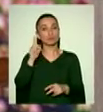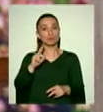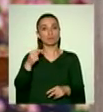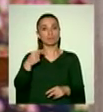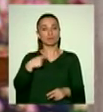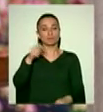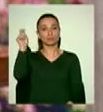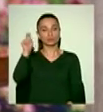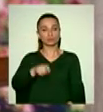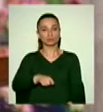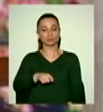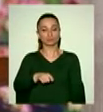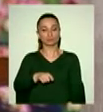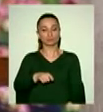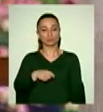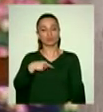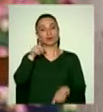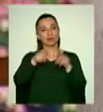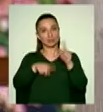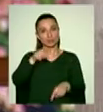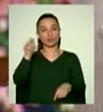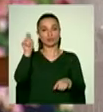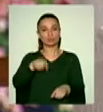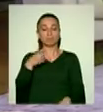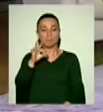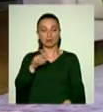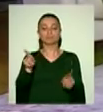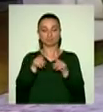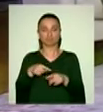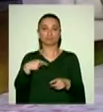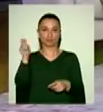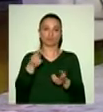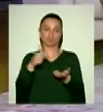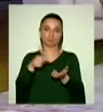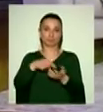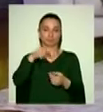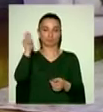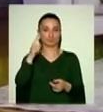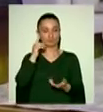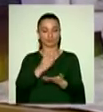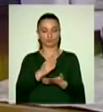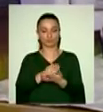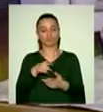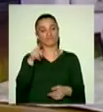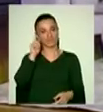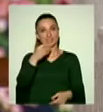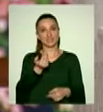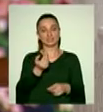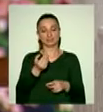აქ ჩამოვდივარ იშვიათად. მაგრამ ჩამოდიხართ. ჩამოვდივარ, ხო და ვიცი